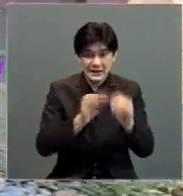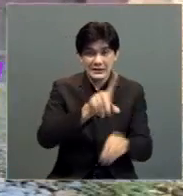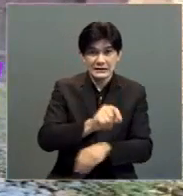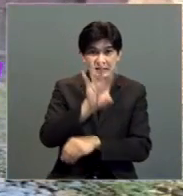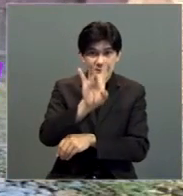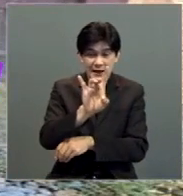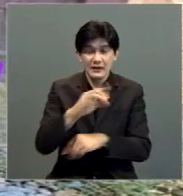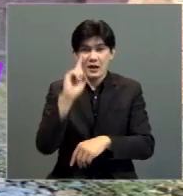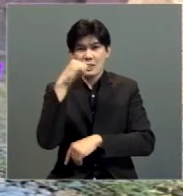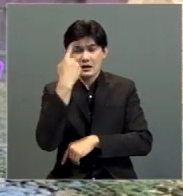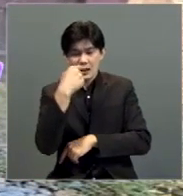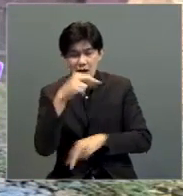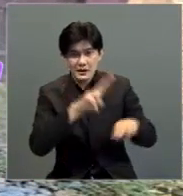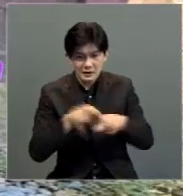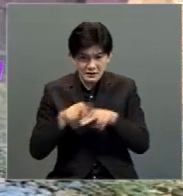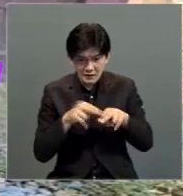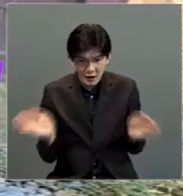28อ่ะใครที่โดยสารรถไฟในช่วงเวลาดังกล่าวเดี๋ยวย้ำอีกทีนะครับเป็นรถไฟรถนอนปรับอากาศ